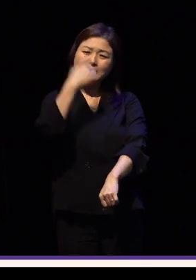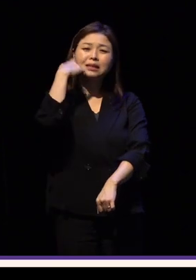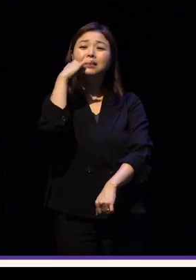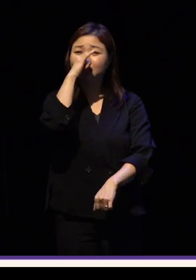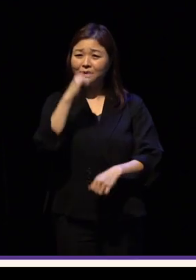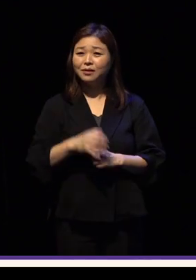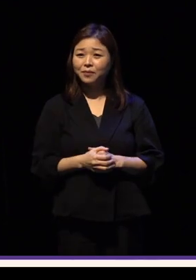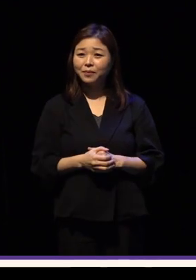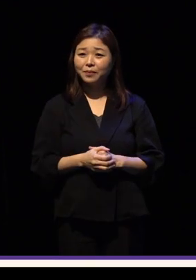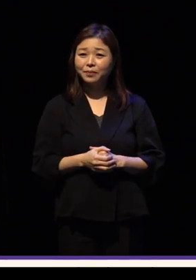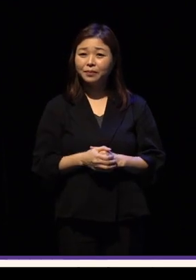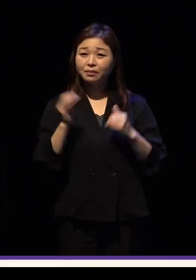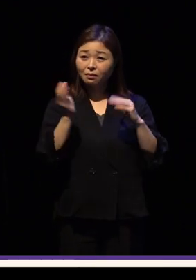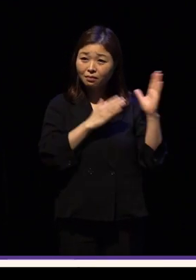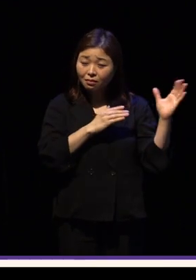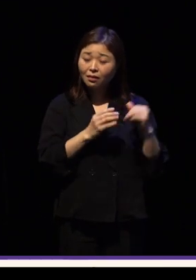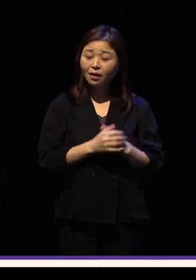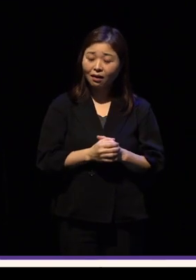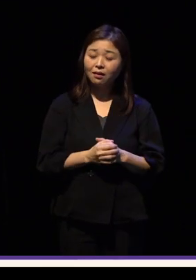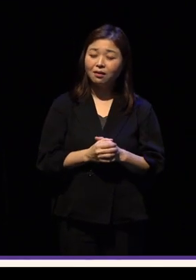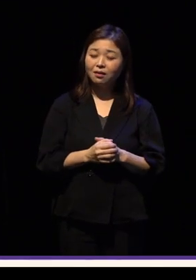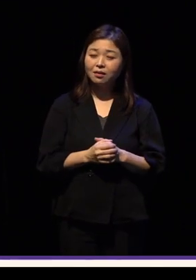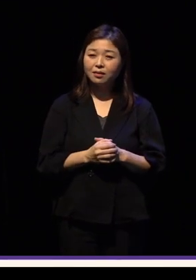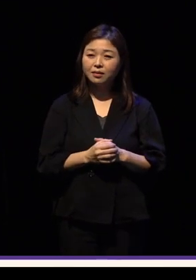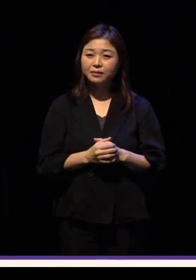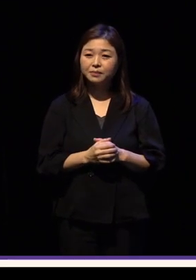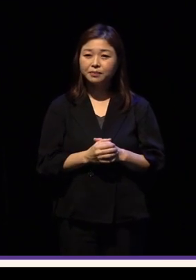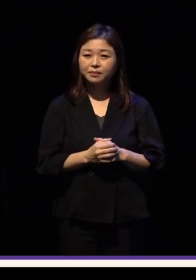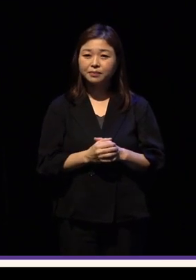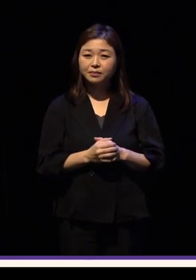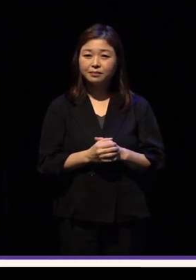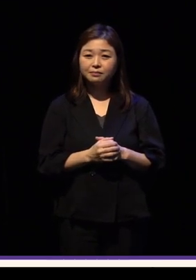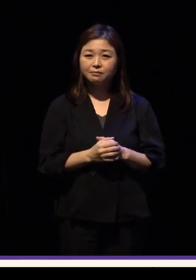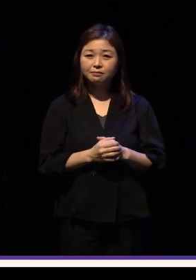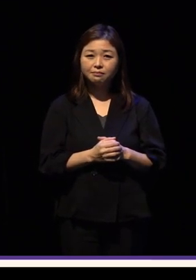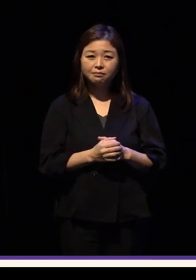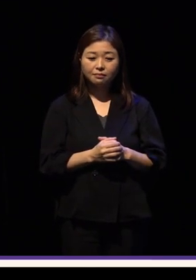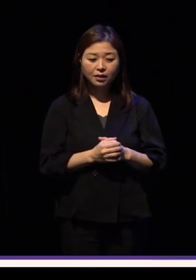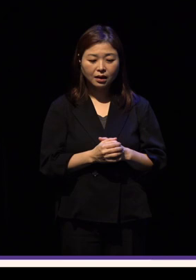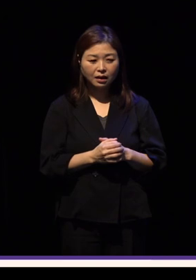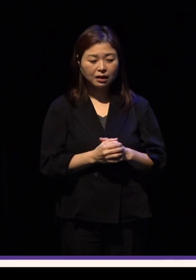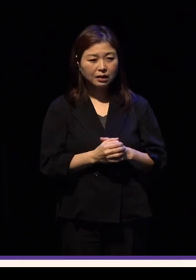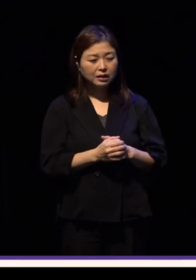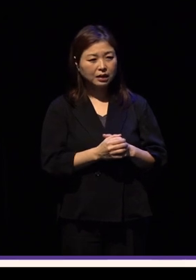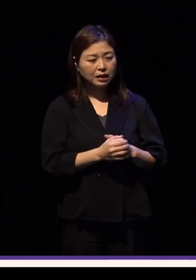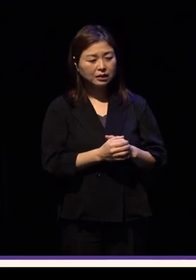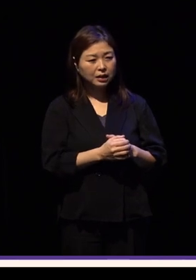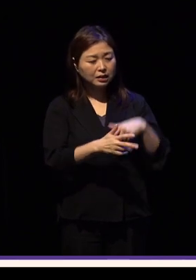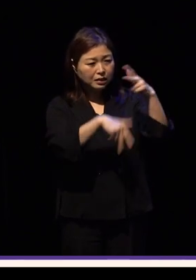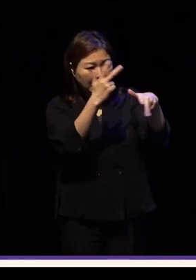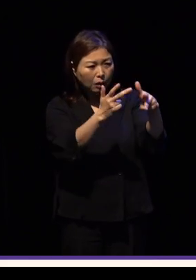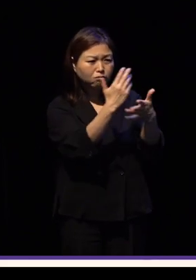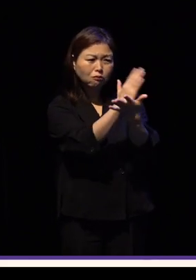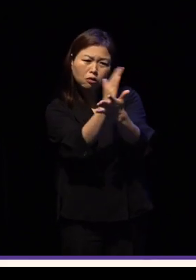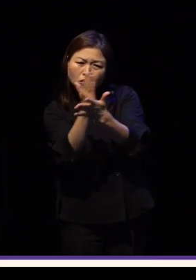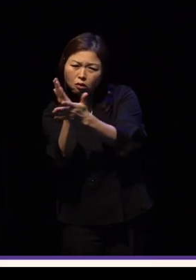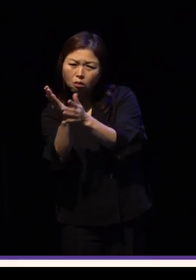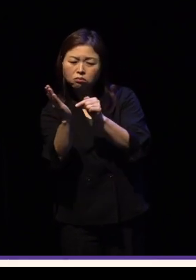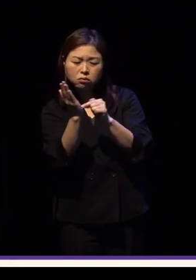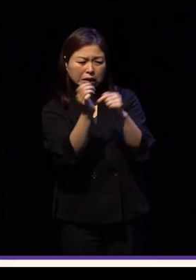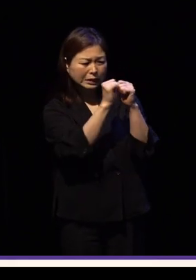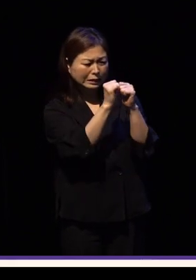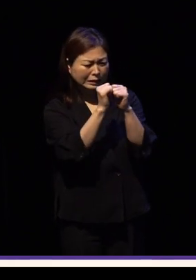그러나 또 한편에서는 이런 의견도 들었습니다. 세분화되어 있다 보니까 지나치게 세분화되어 있다 보니까 내가 거기다